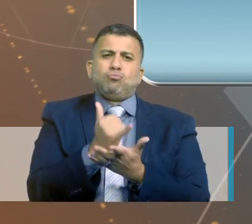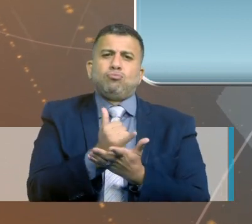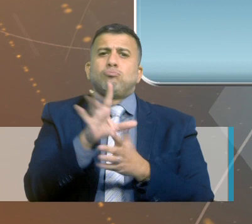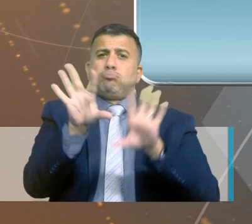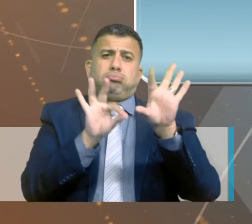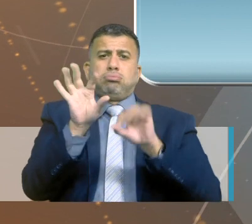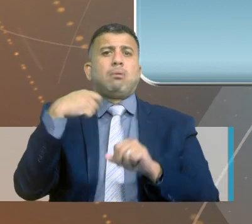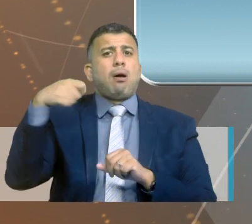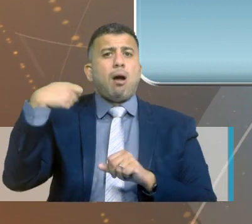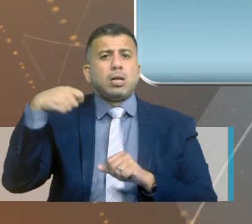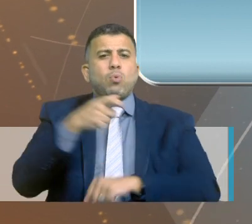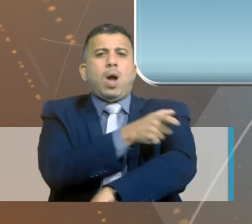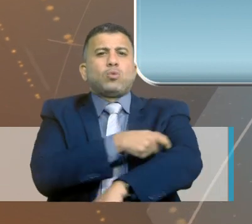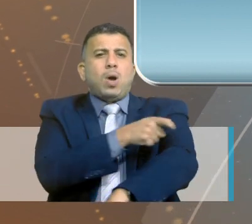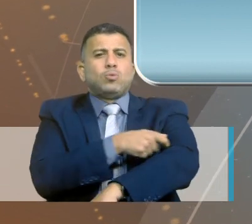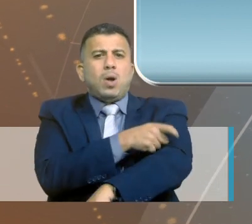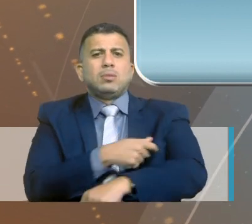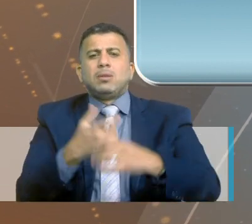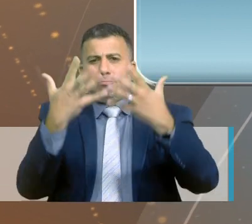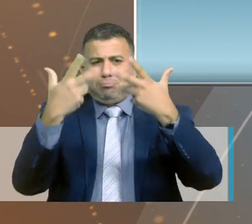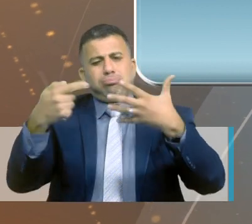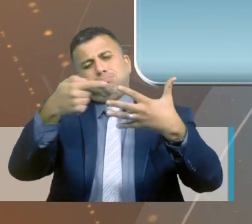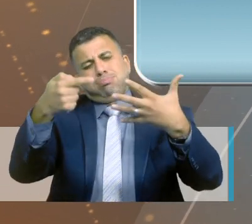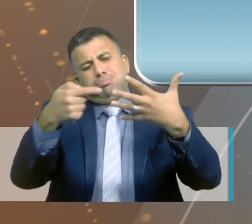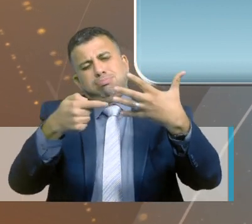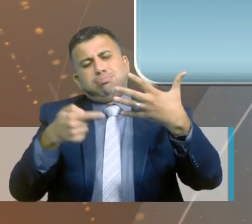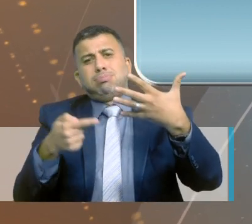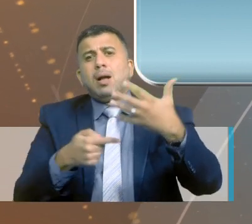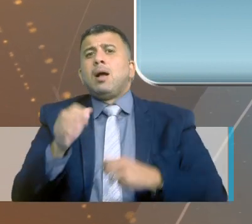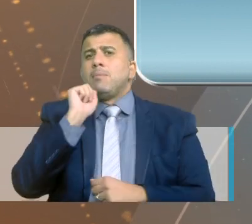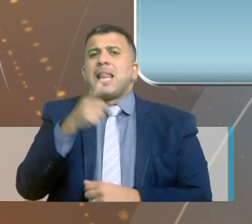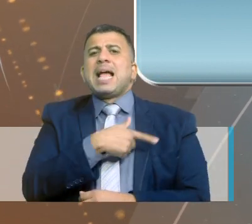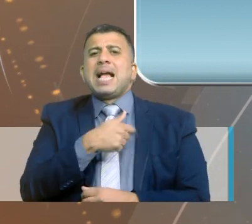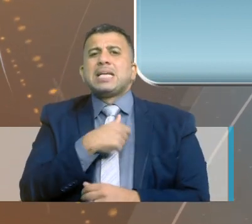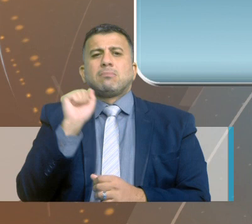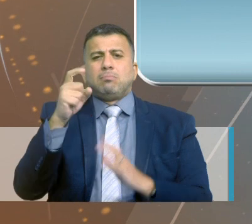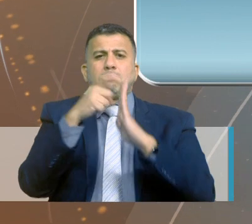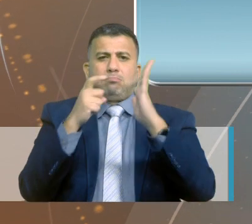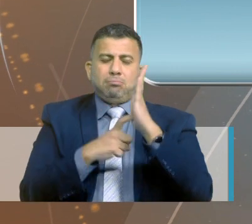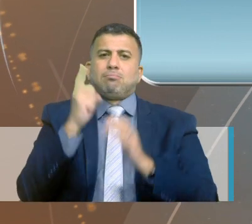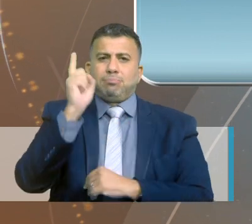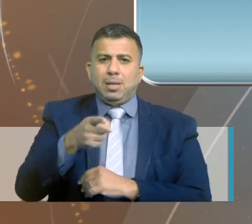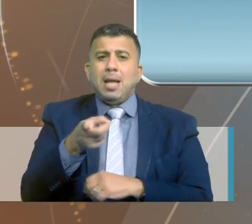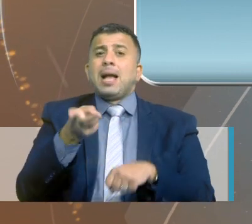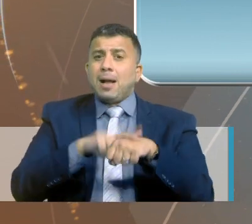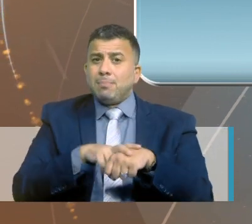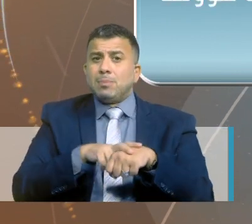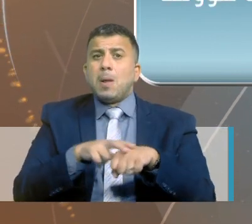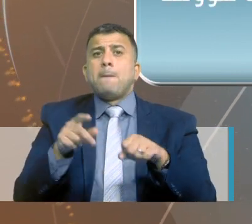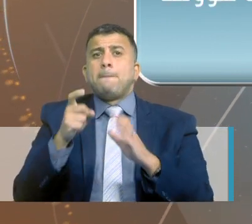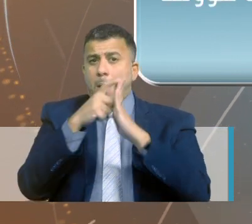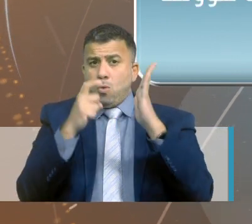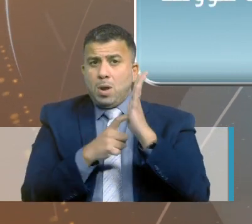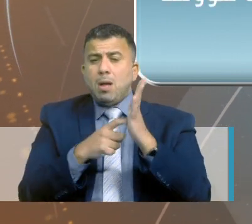ويشكل من رئيس وعضويه عدد من الاعضاء الذين يصدر بتسميتهم مرسوم اميري كما